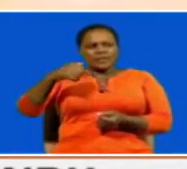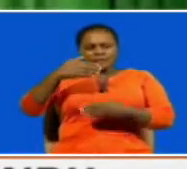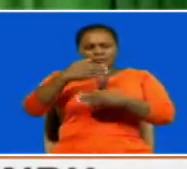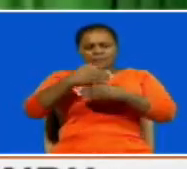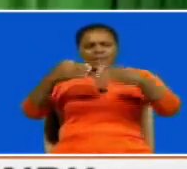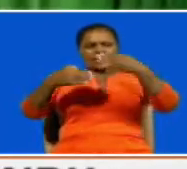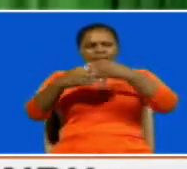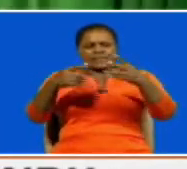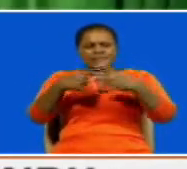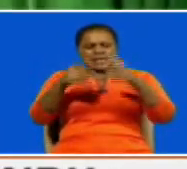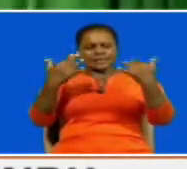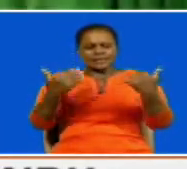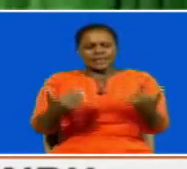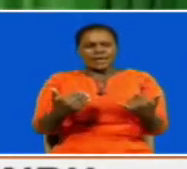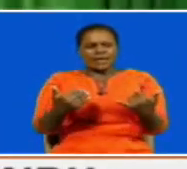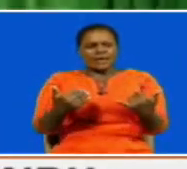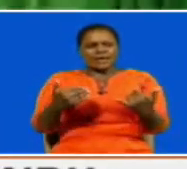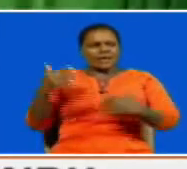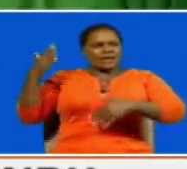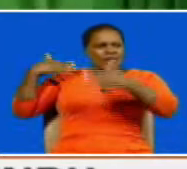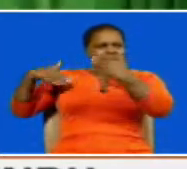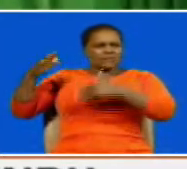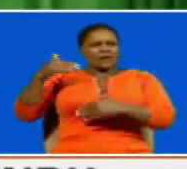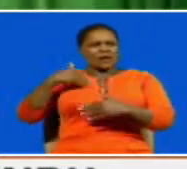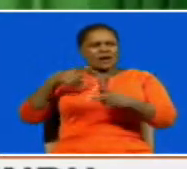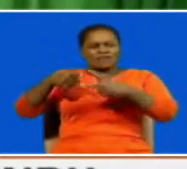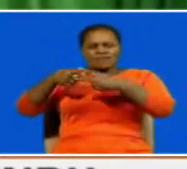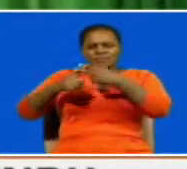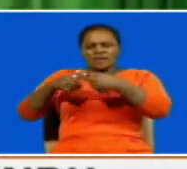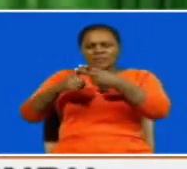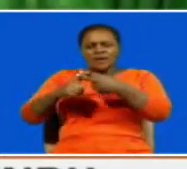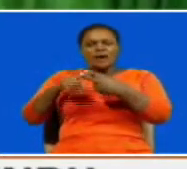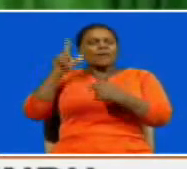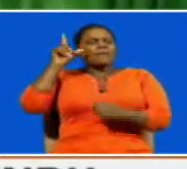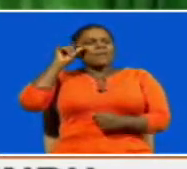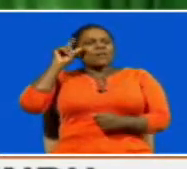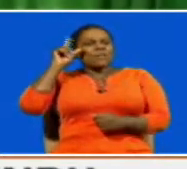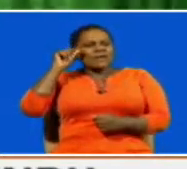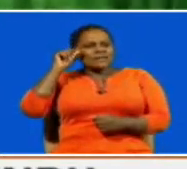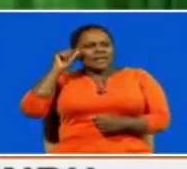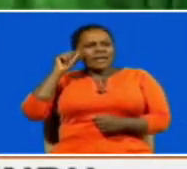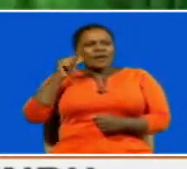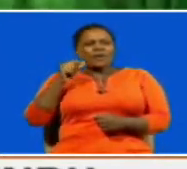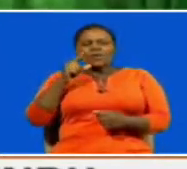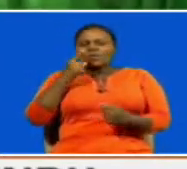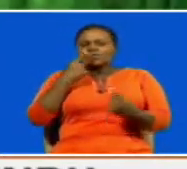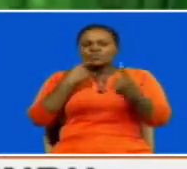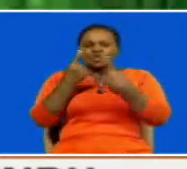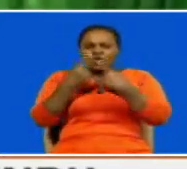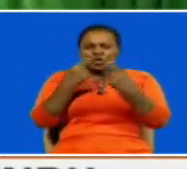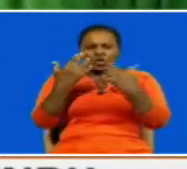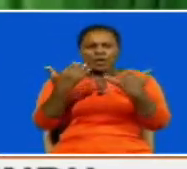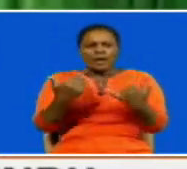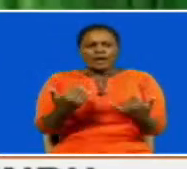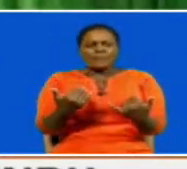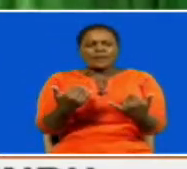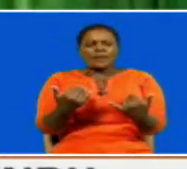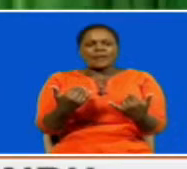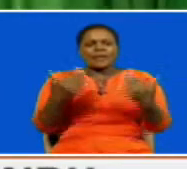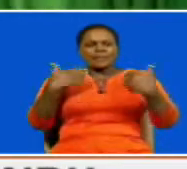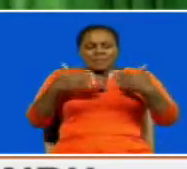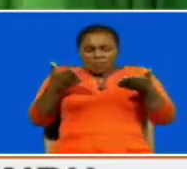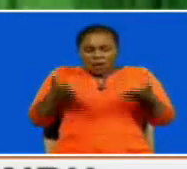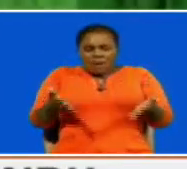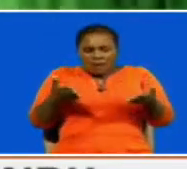msingi limewekwa hapa, kuweka historia kuwa na kiwanda cha kwanza, iwe yale maneno yaliyozungumzwa ya kwamba